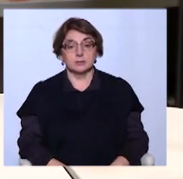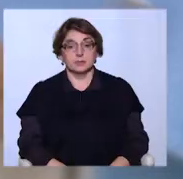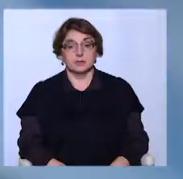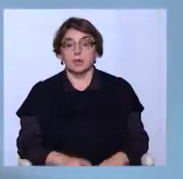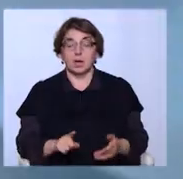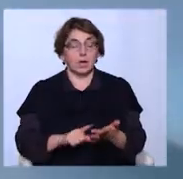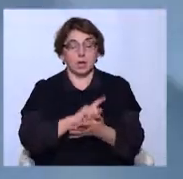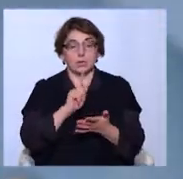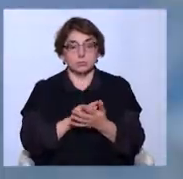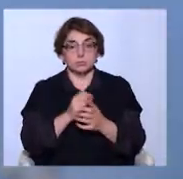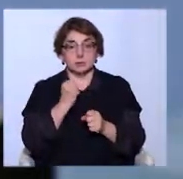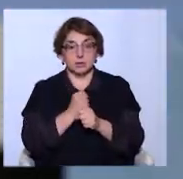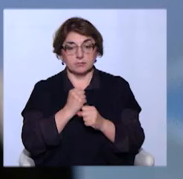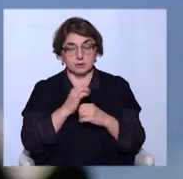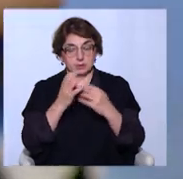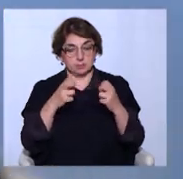Და ვიკეთებთ სათვალეს.